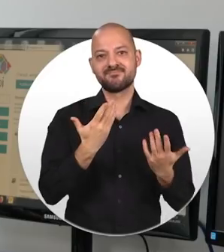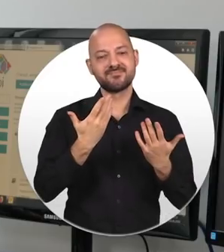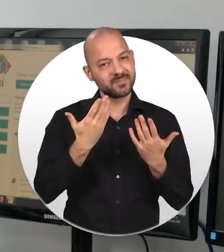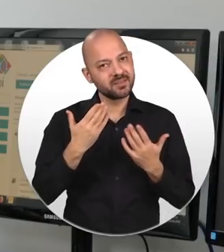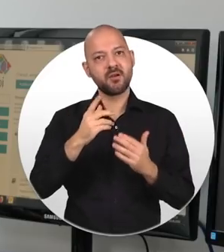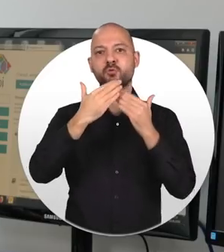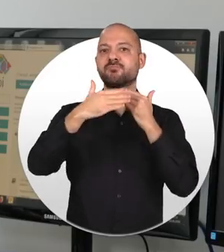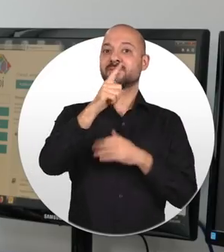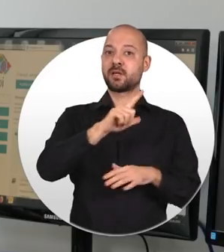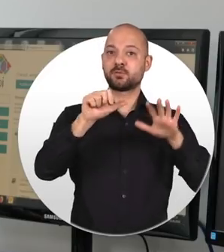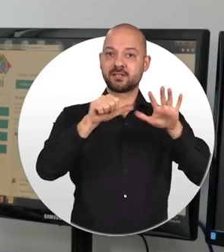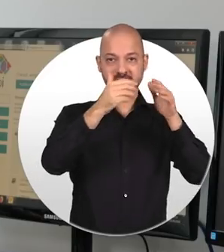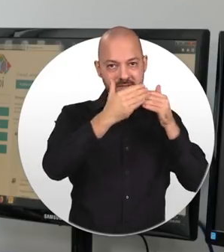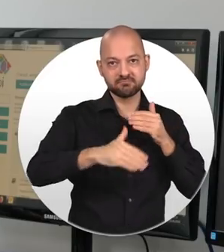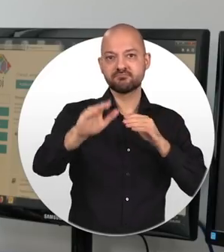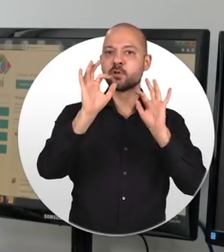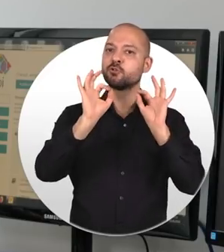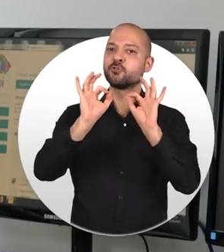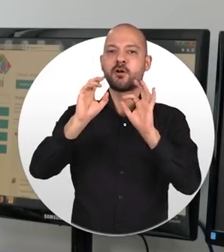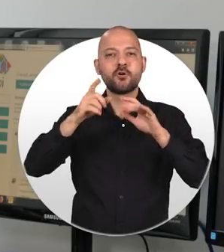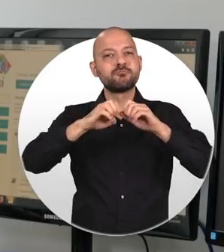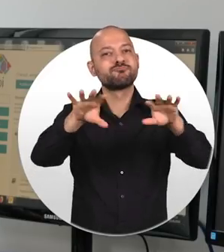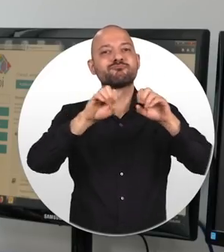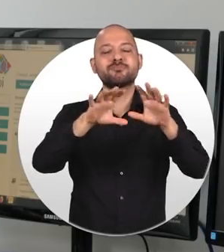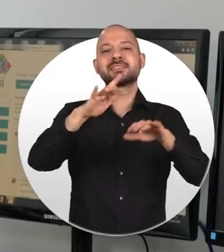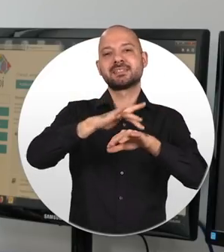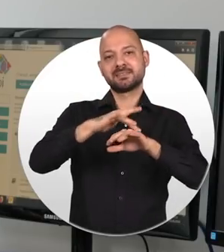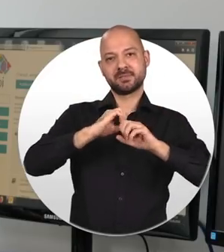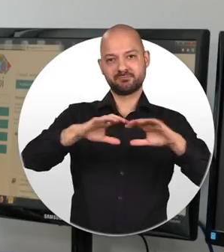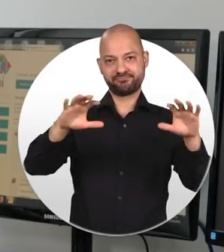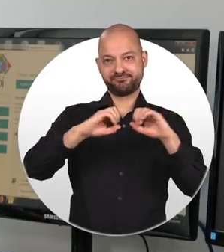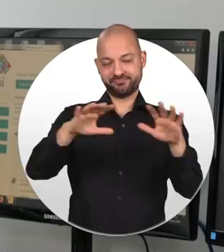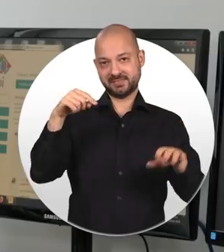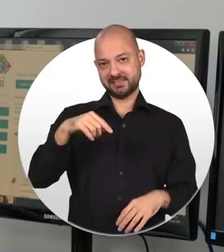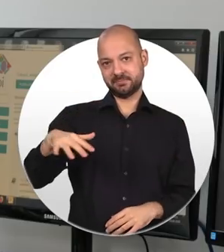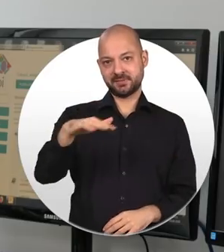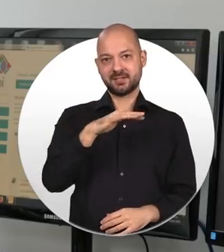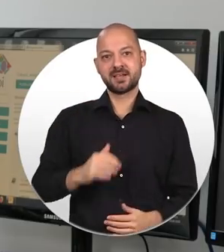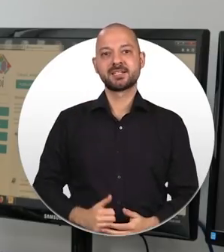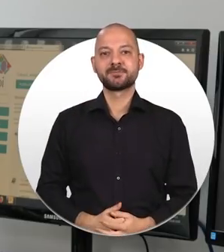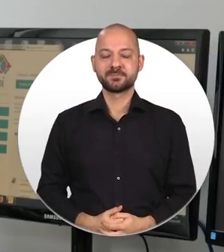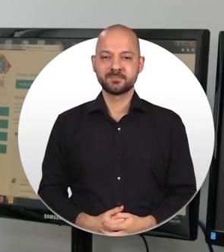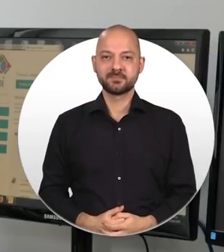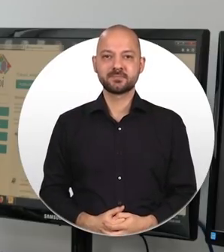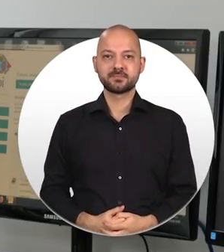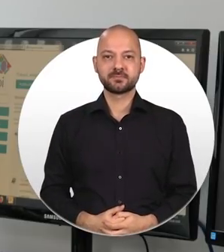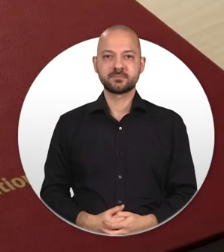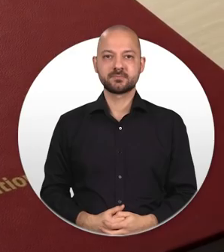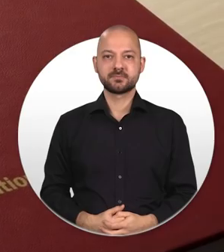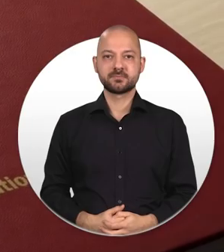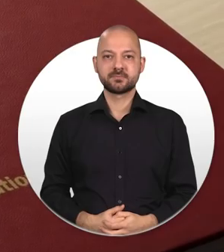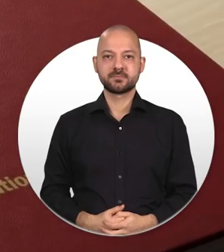über 2016 heraus ein gutes Moyen für Sensibilisierung in dem Bereich zu machen.